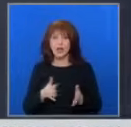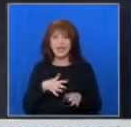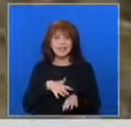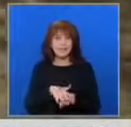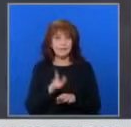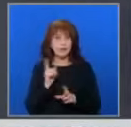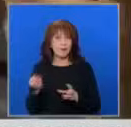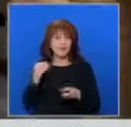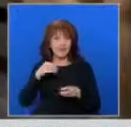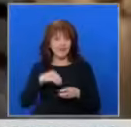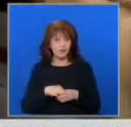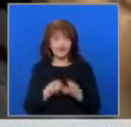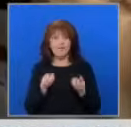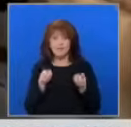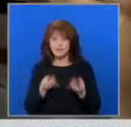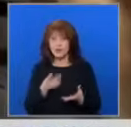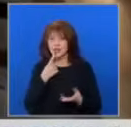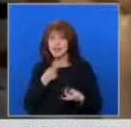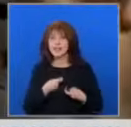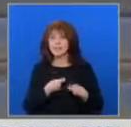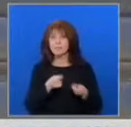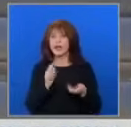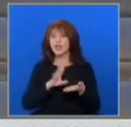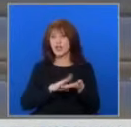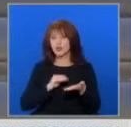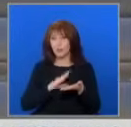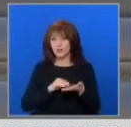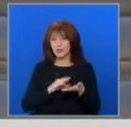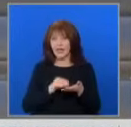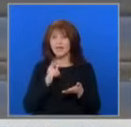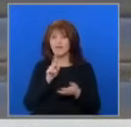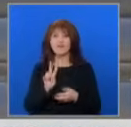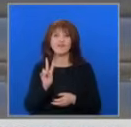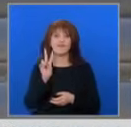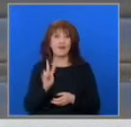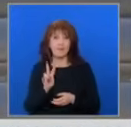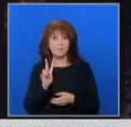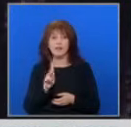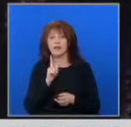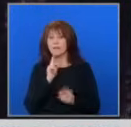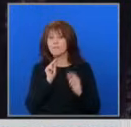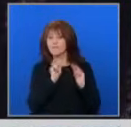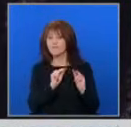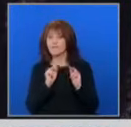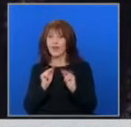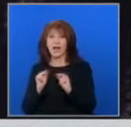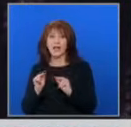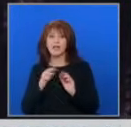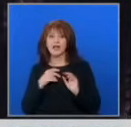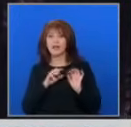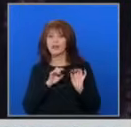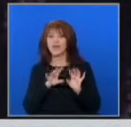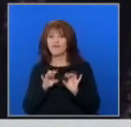бъдат включени и възможности за изпращане на SMS и съобщения в Viber, с които да бъдат известявани гражданите с по-стари